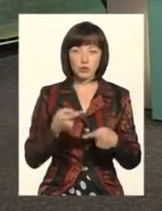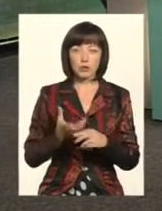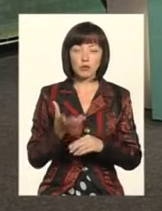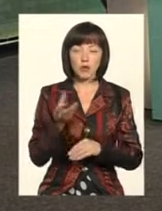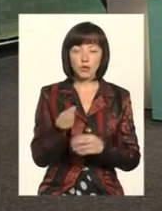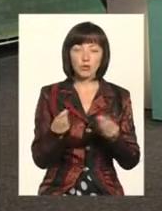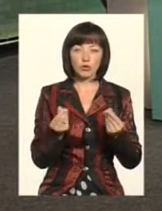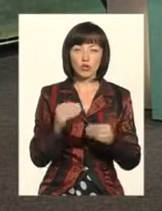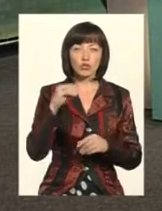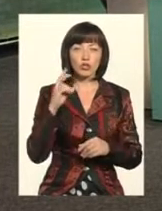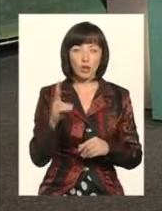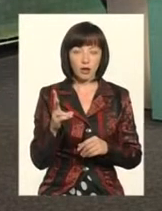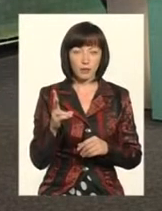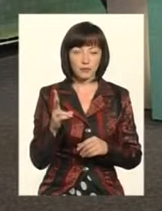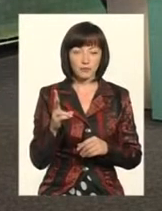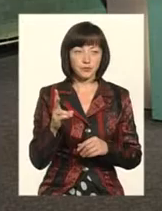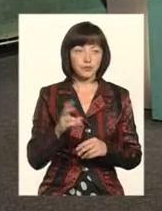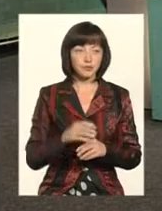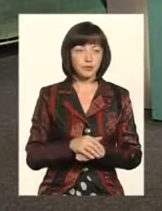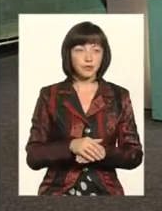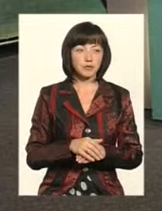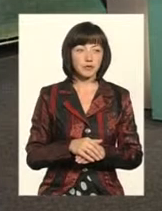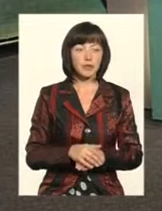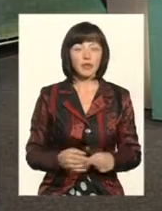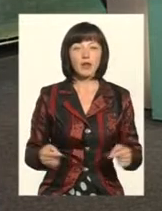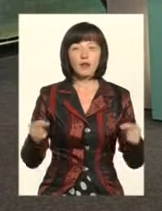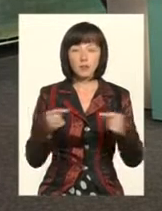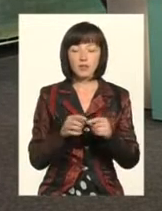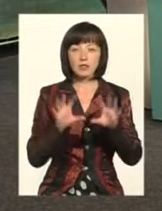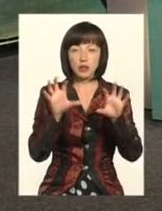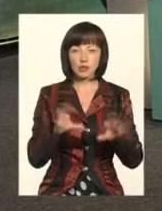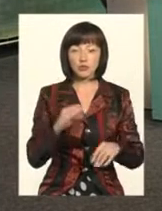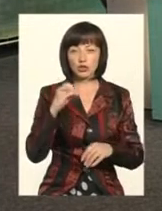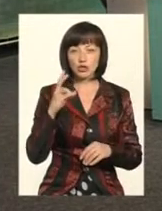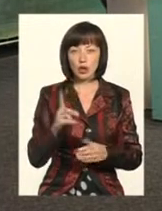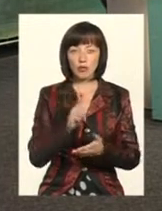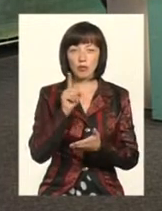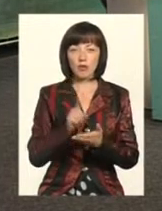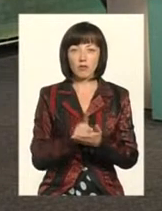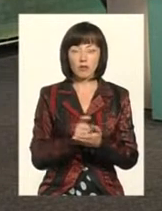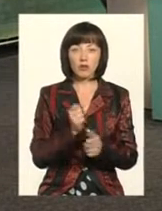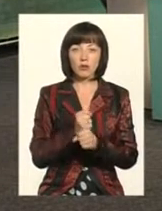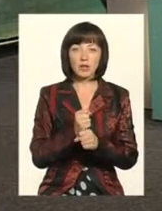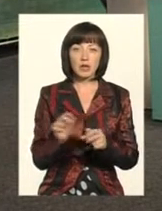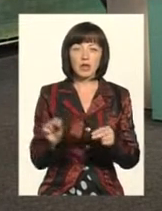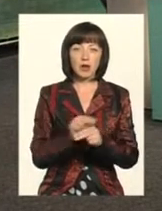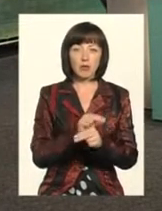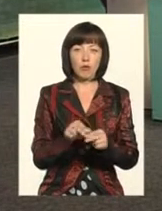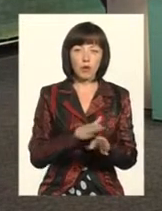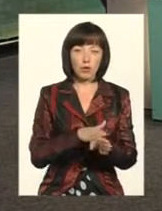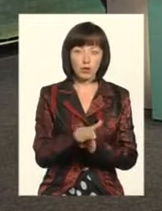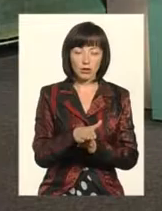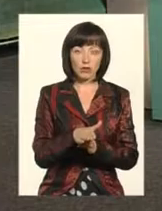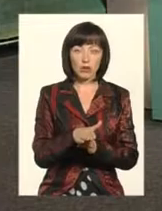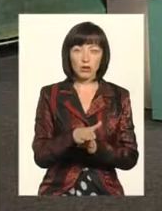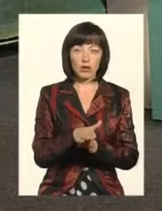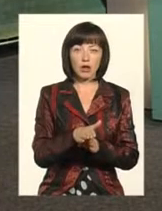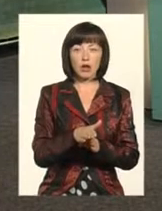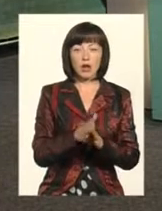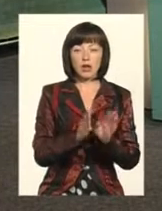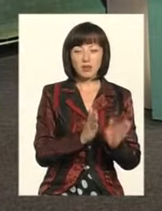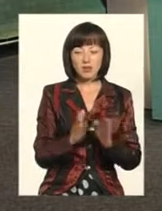сплачують кошти в ЖЕКи. І відповідно до законодавства ЖЕКи повинні проводити капітальний ремонт